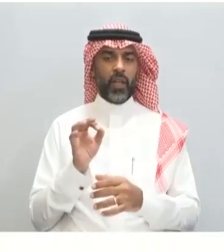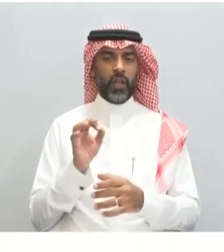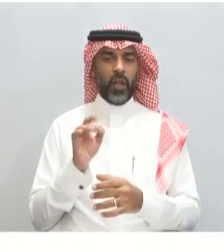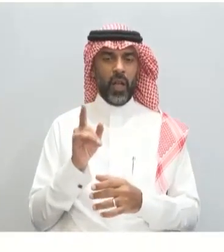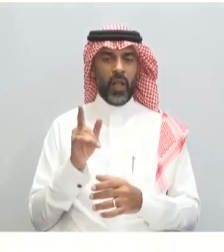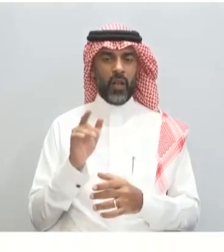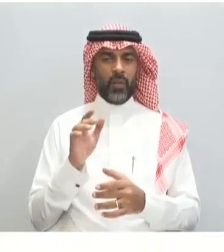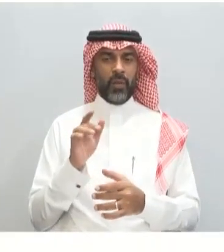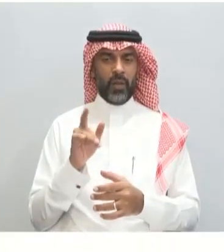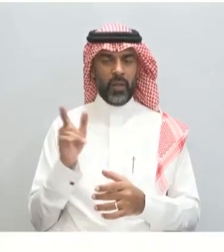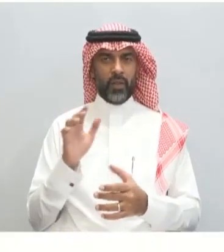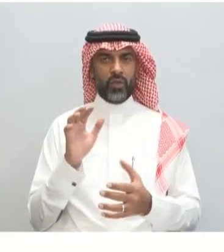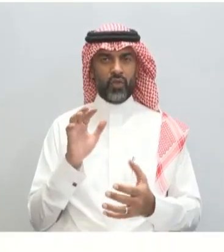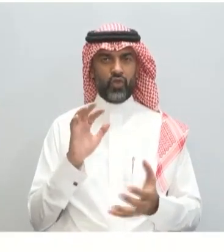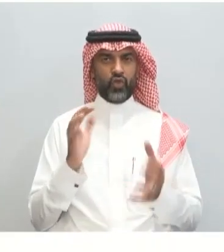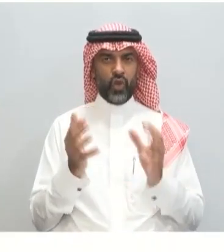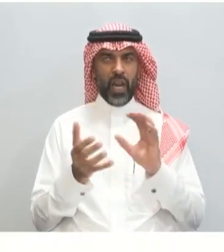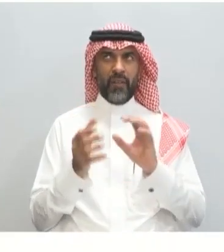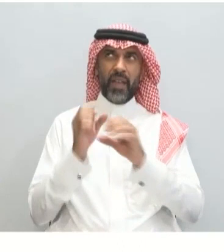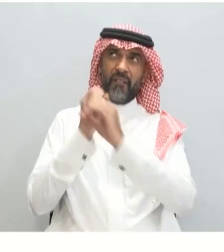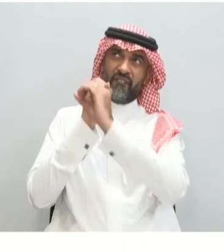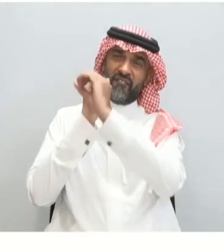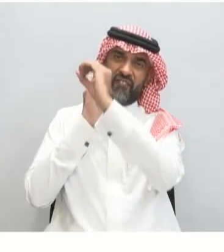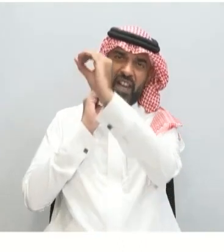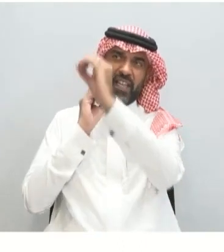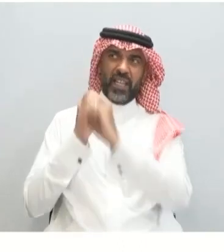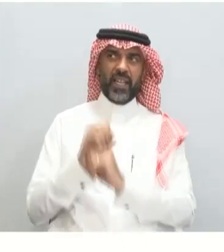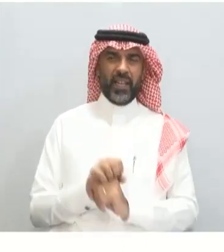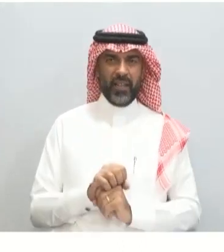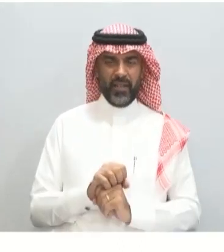كالجرائم نفات كالاس الاب الذي